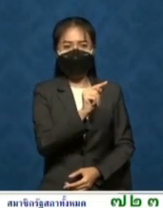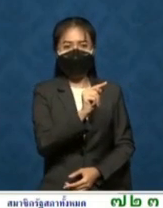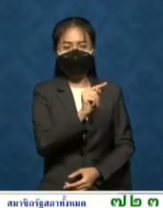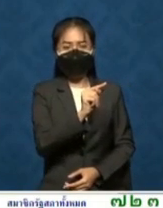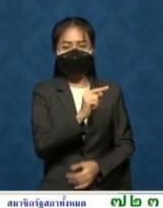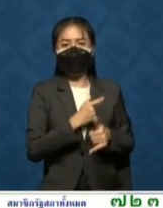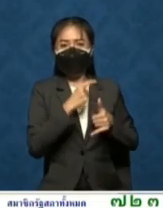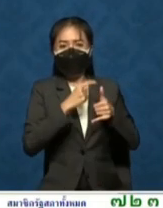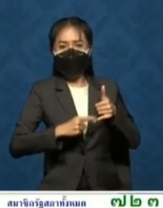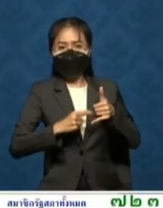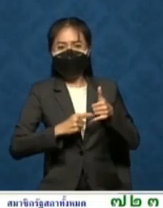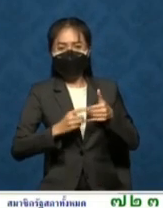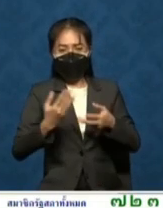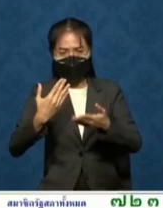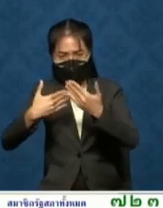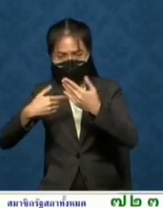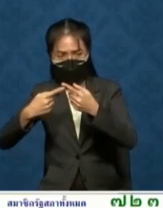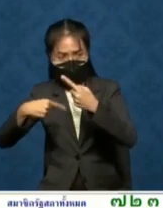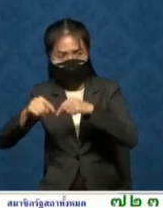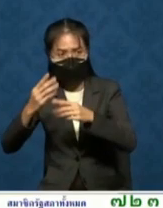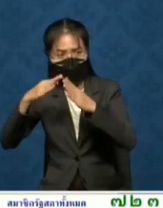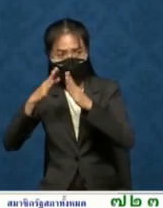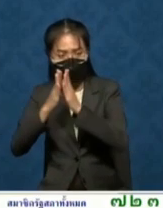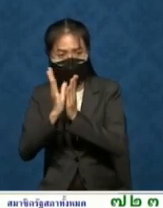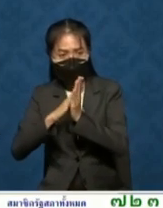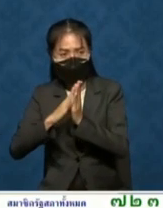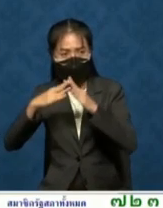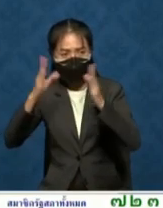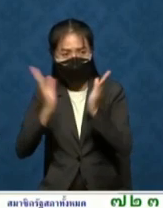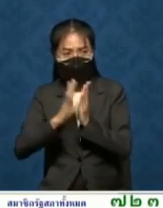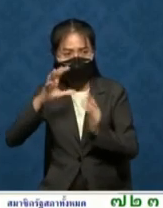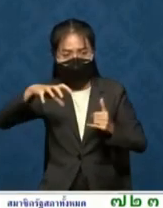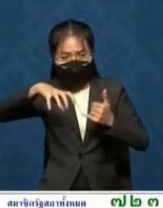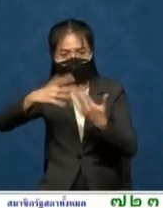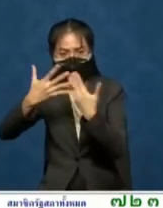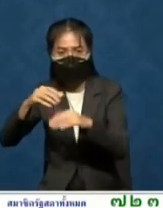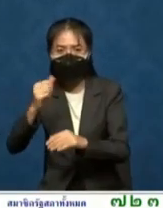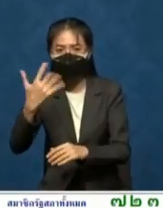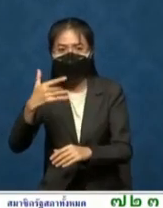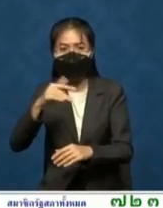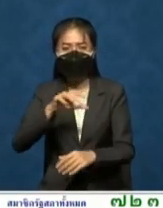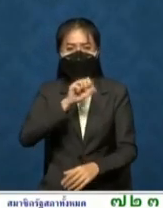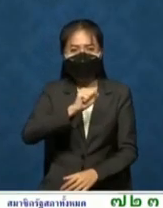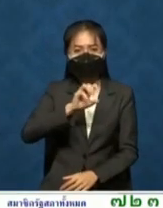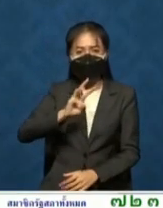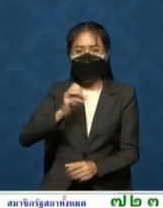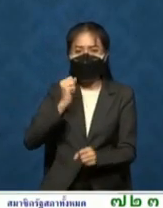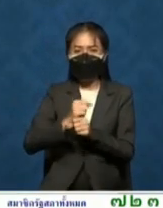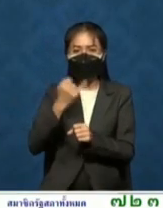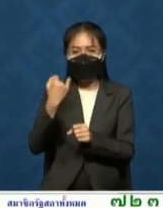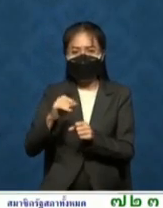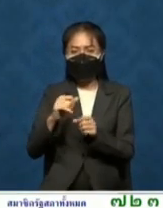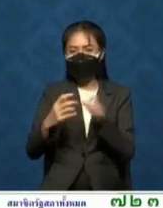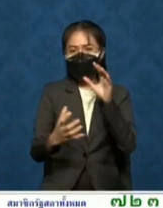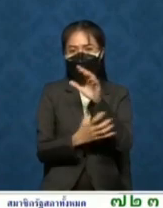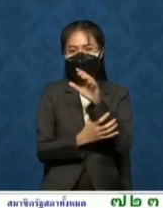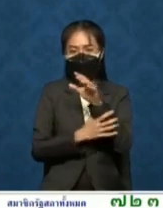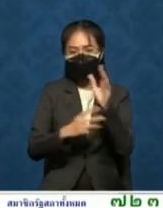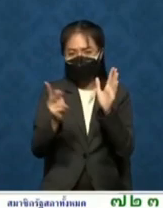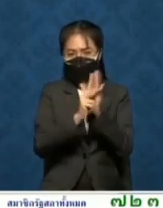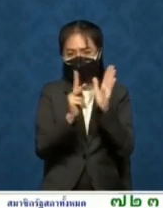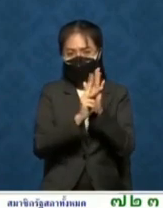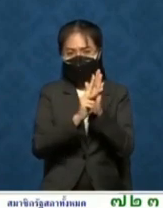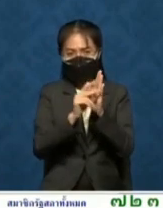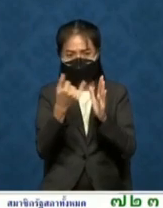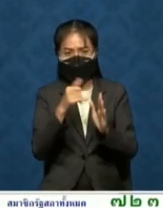ขนาดวัดยังเข้าไม่ได้เลยท่านประธานนะ ท่านประธานครับ โดนคดีนะครับ ท่านครับ เป็นสวทำผิดข้อบังคับนะครับ คุณประเสริฐ ผมอย